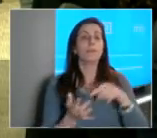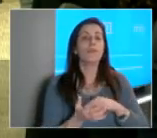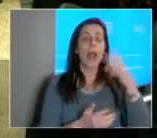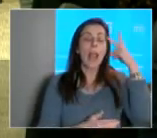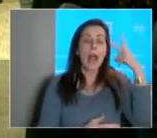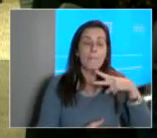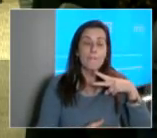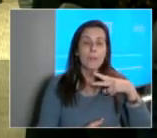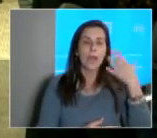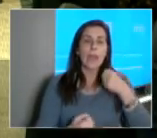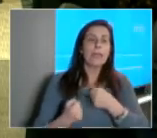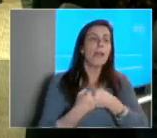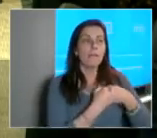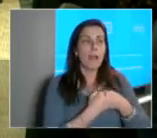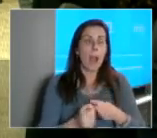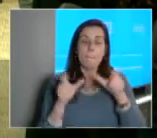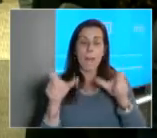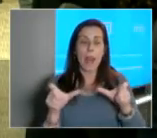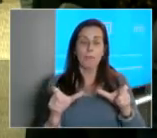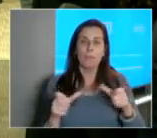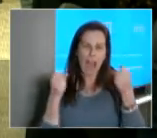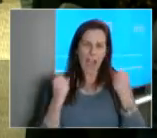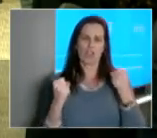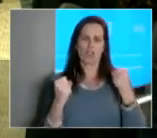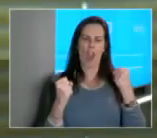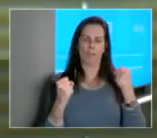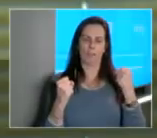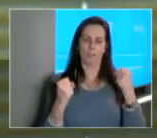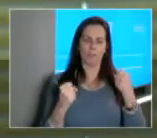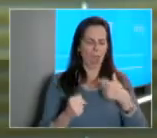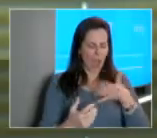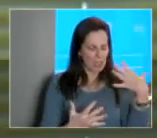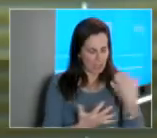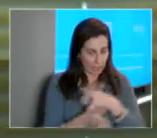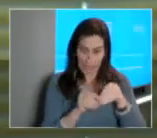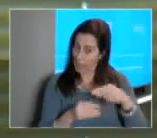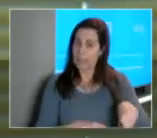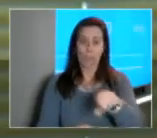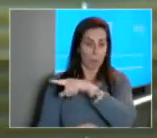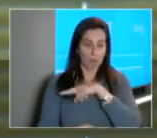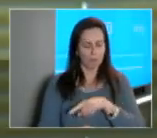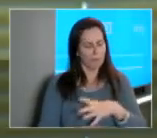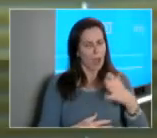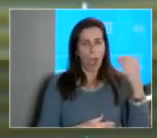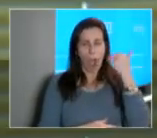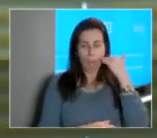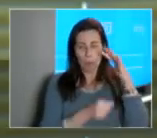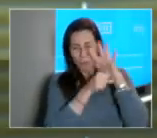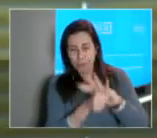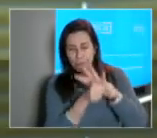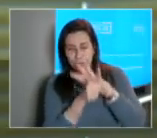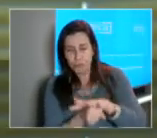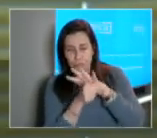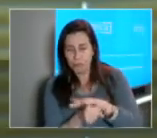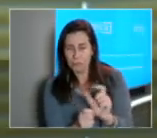להבין שהיה כאן קרב בלימה שלא היה כדוגמתו. עמדתי יחד איתכם בלחצים הקשים ביותר ששום